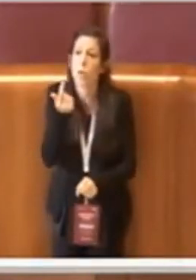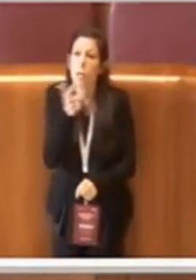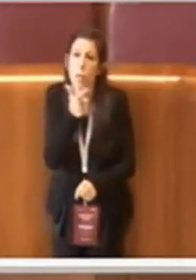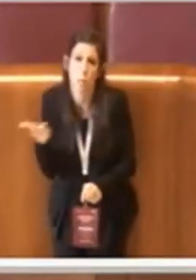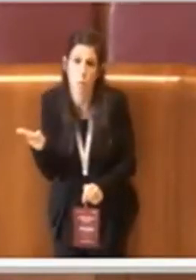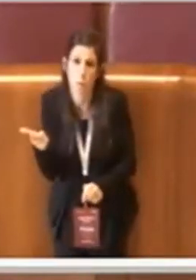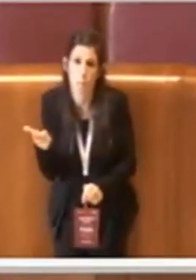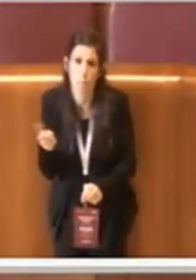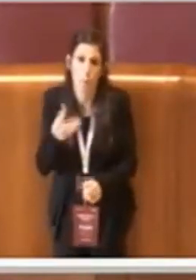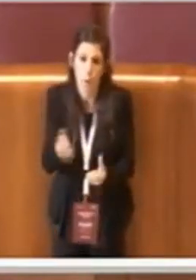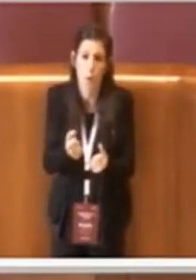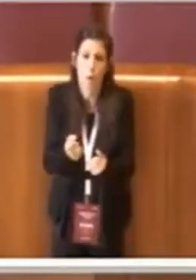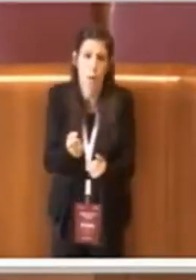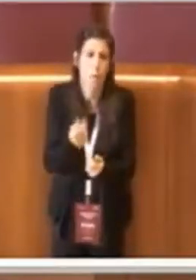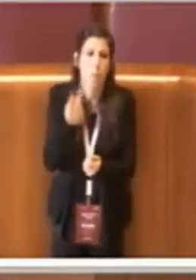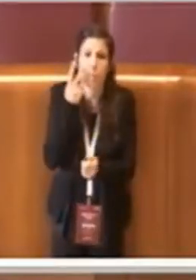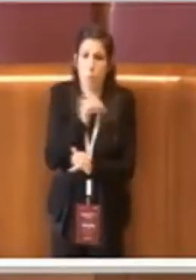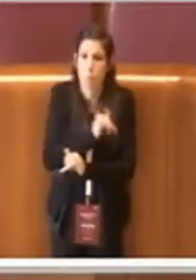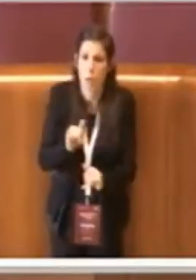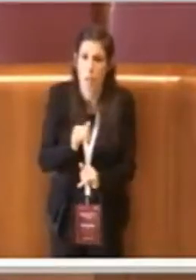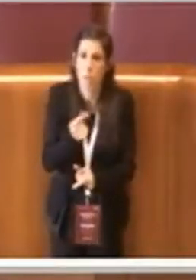che di fatto non erano stati